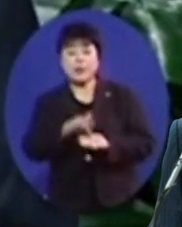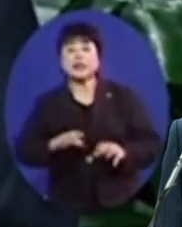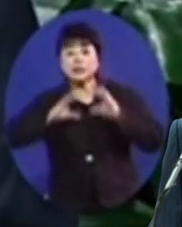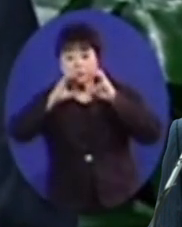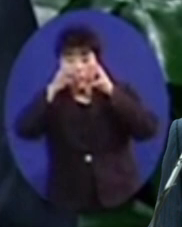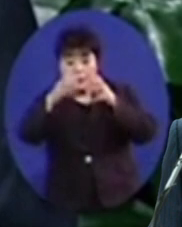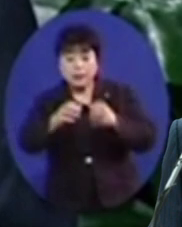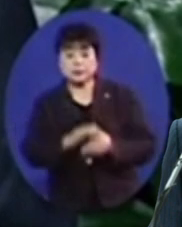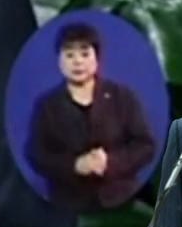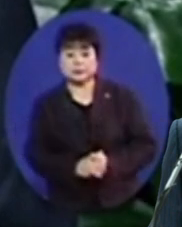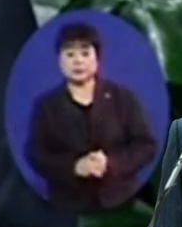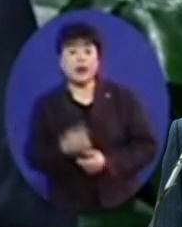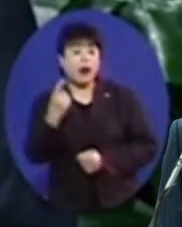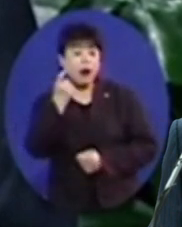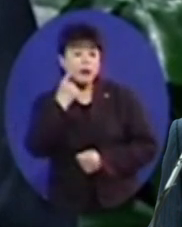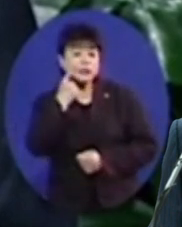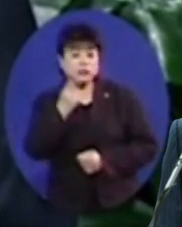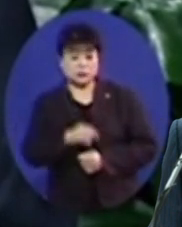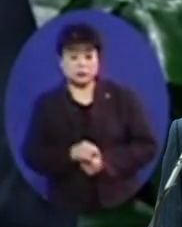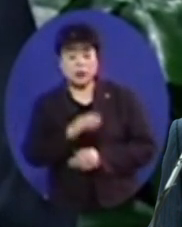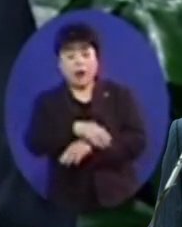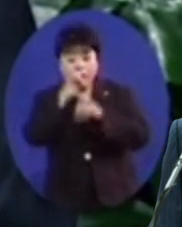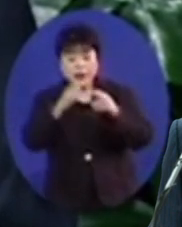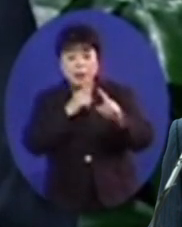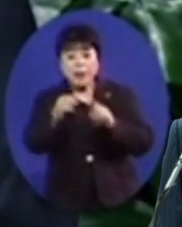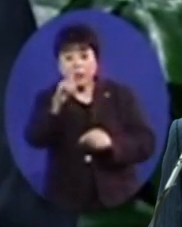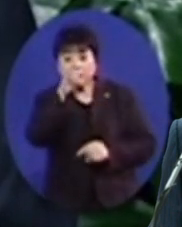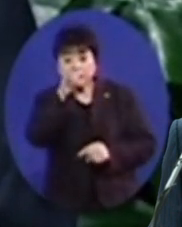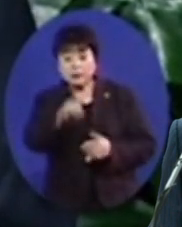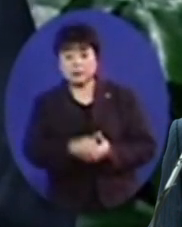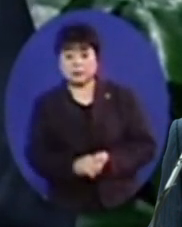세상은 거짓되고 헛된 소리를 하지만은